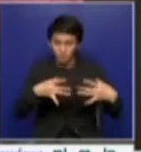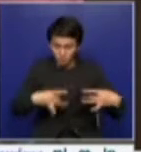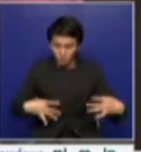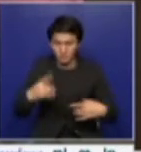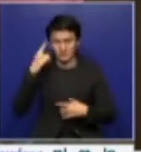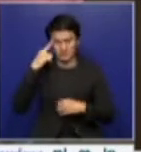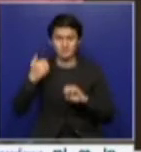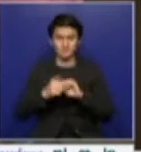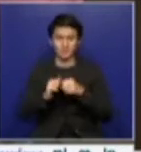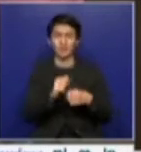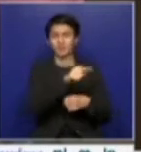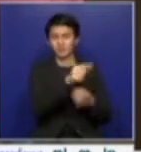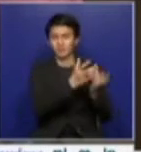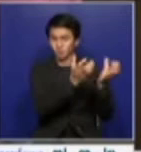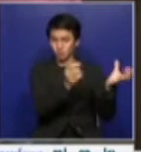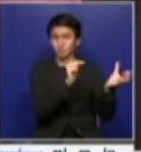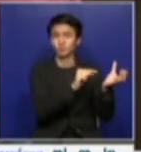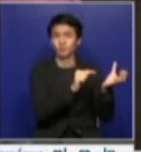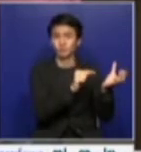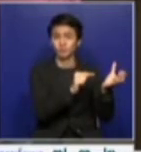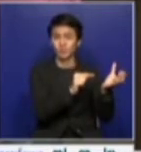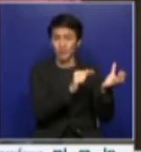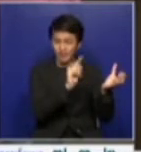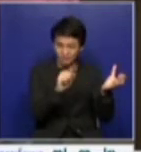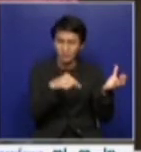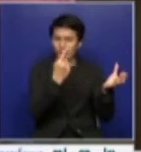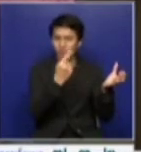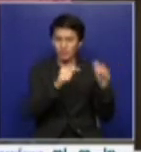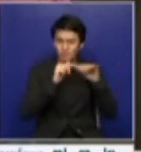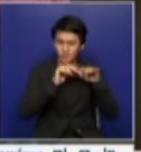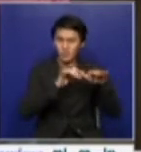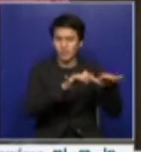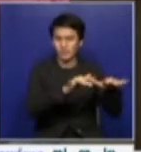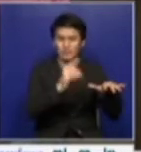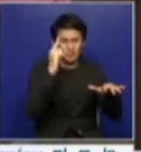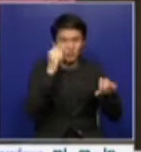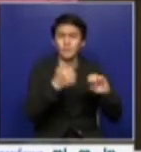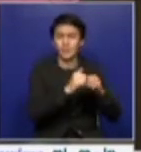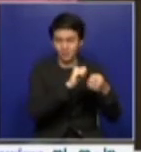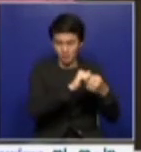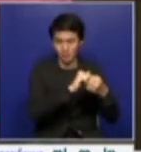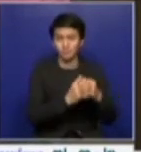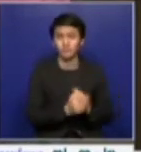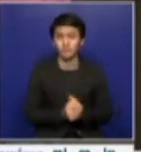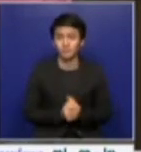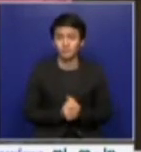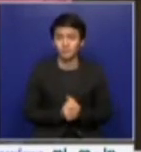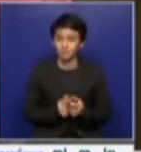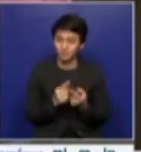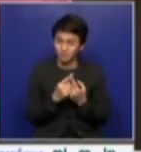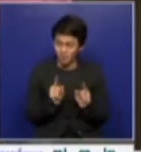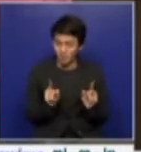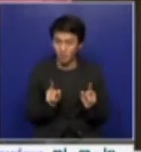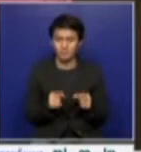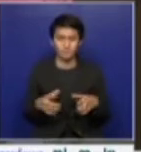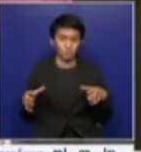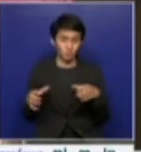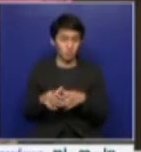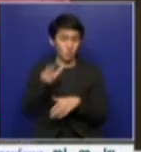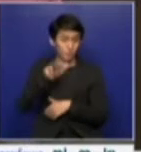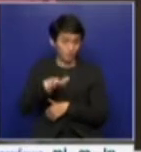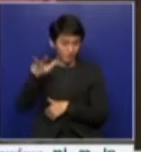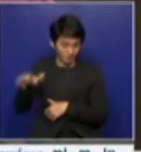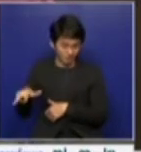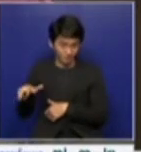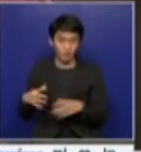ตั้งแต่ร่ำนวลนี้ประกาศบังคับใช้แต่สิ่งที่พรรคเพื่อไทยและพรรคฝ่ายค้านได้